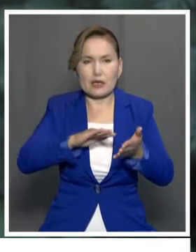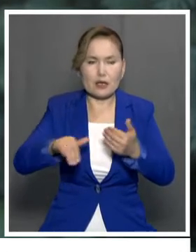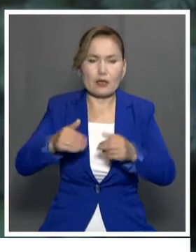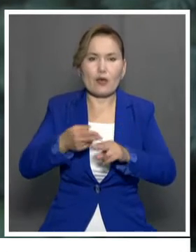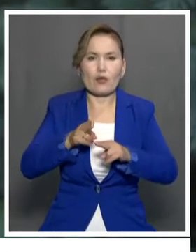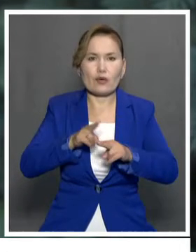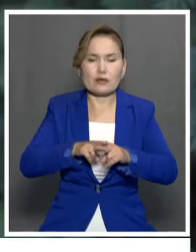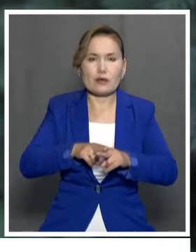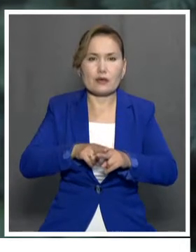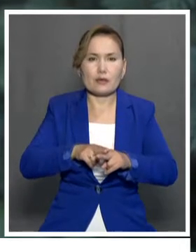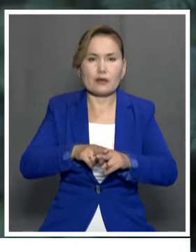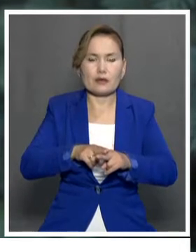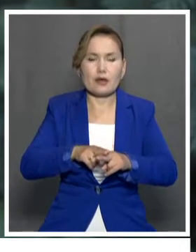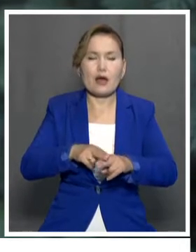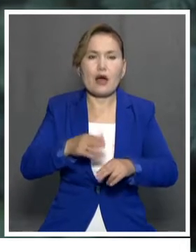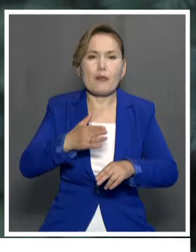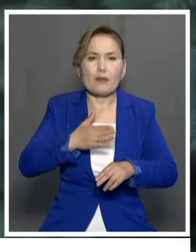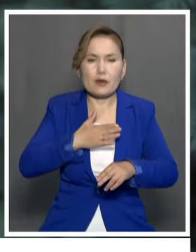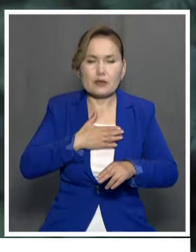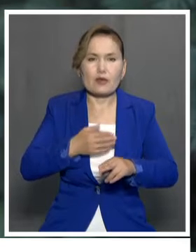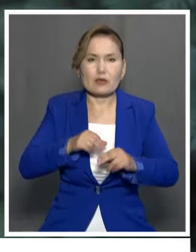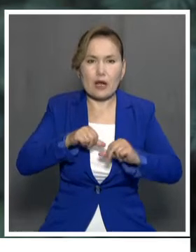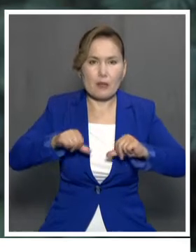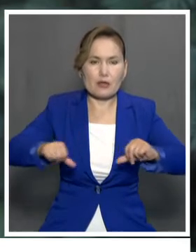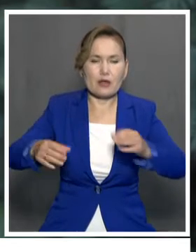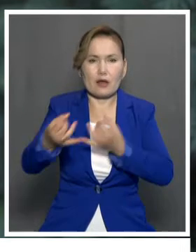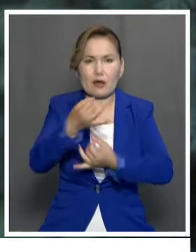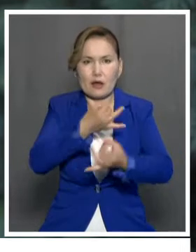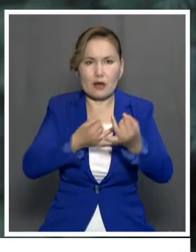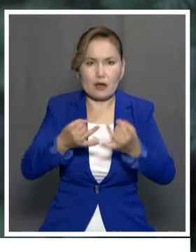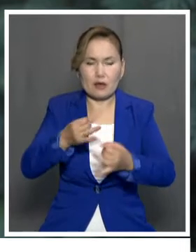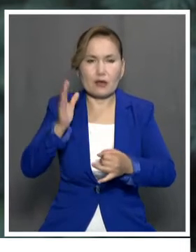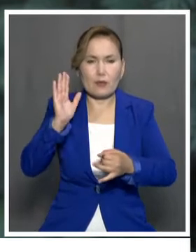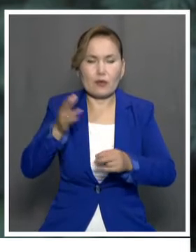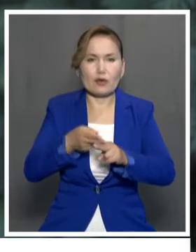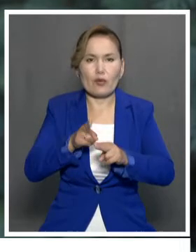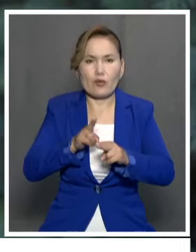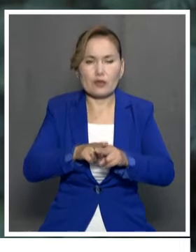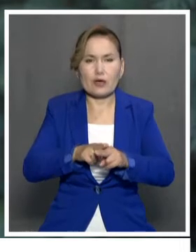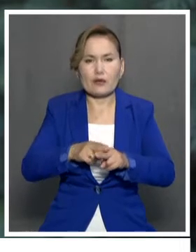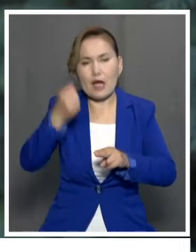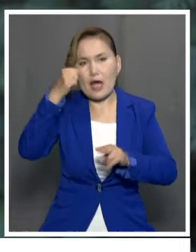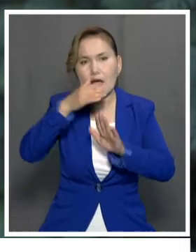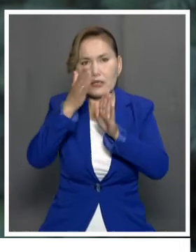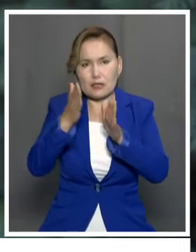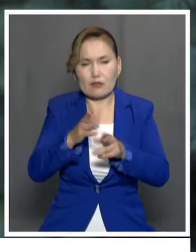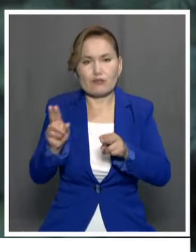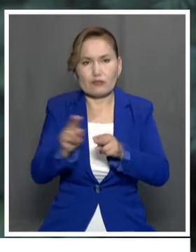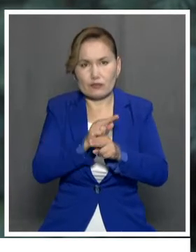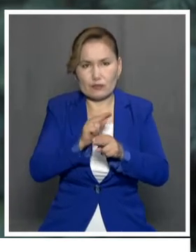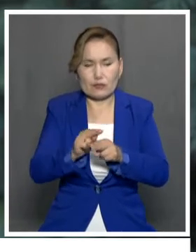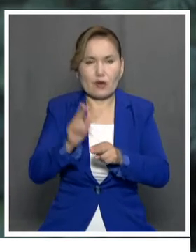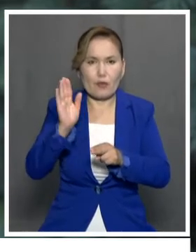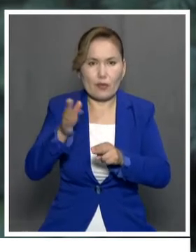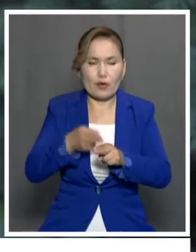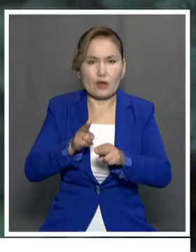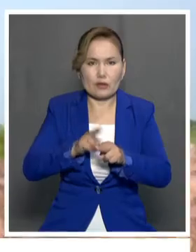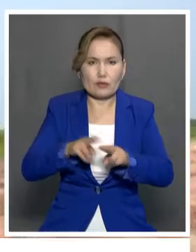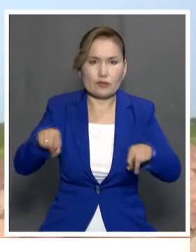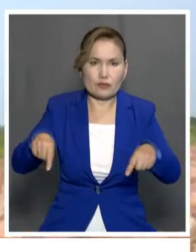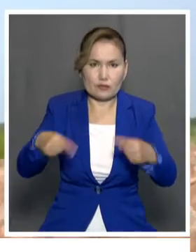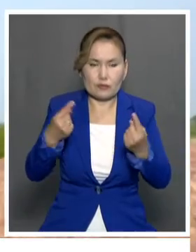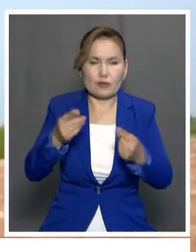шыққан жағдайда, өйткені ол жерде қорғайтын болады. Ол ескерткіштер ары қарай бой көтеру жұмыстар